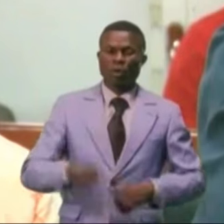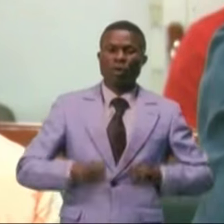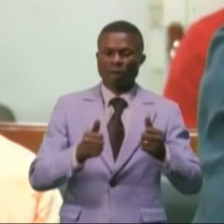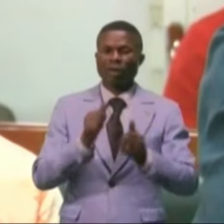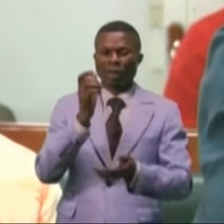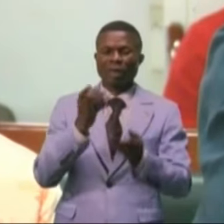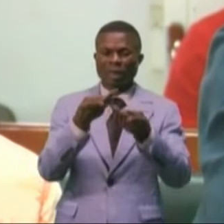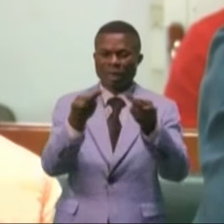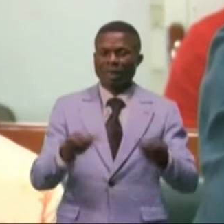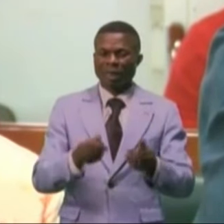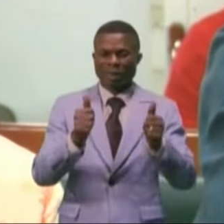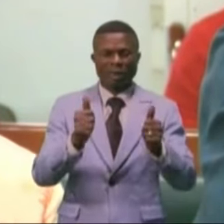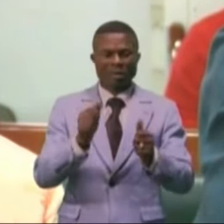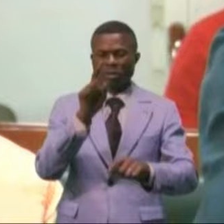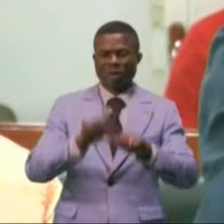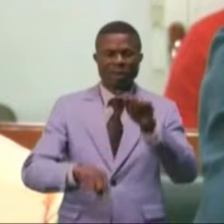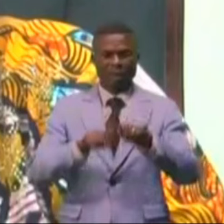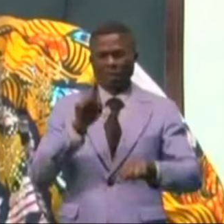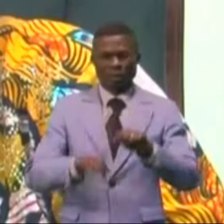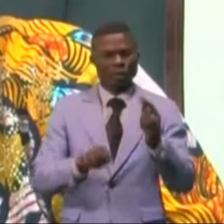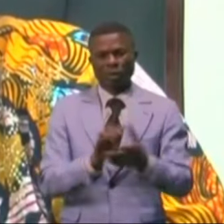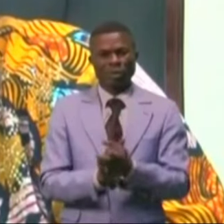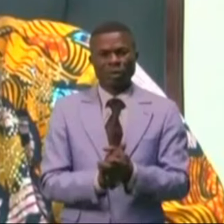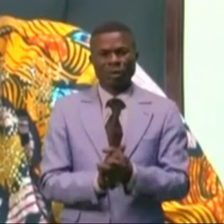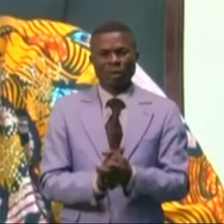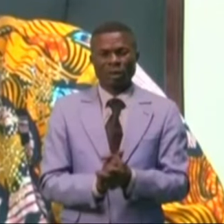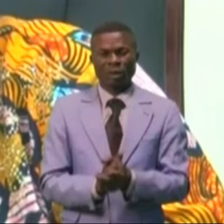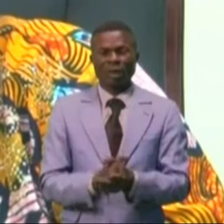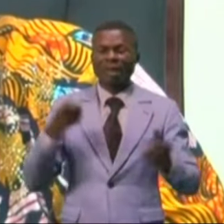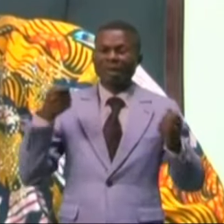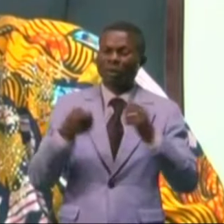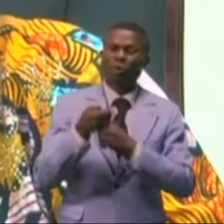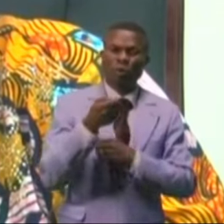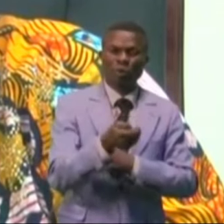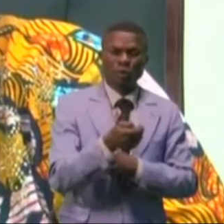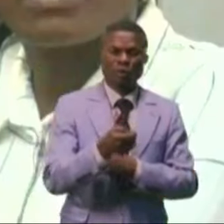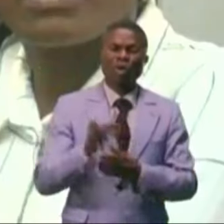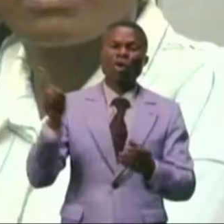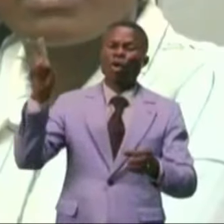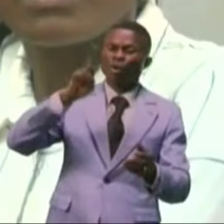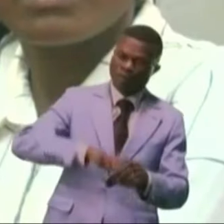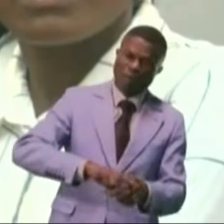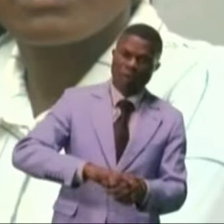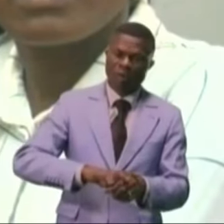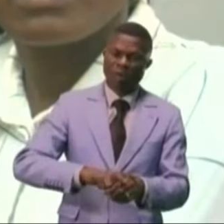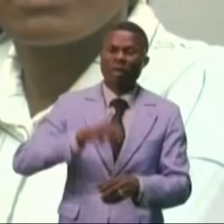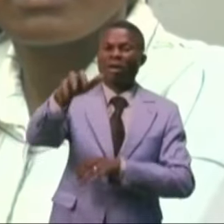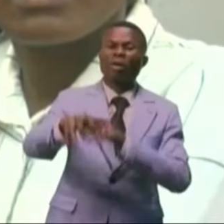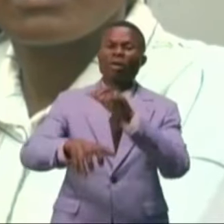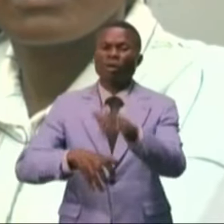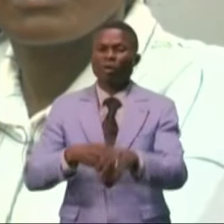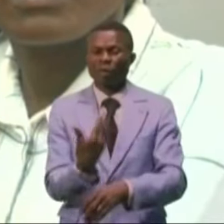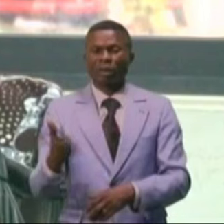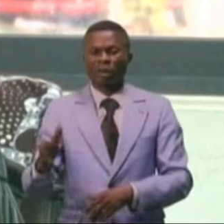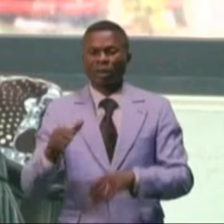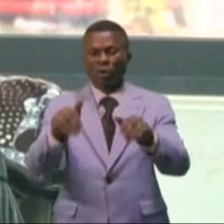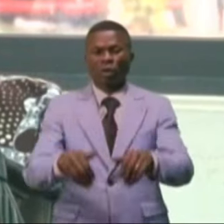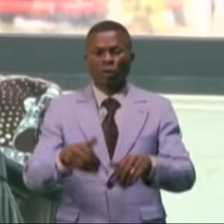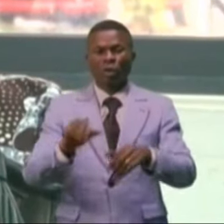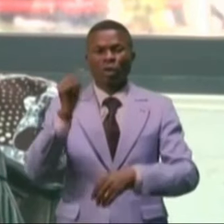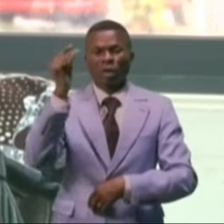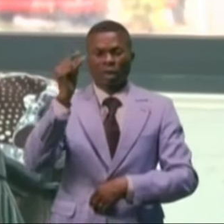un contexte humanitaire dramatique. Massacres, viols, pillages des ressources agricoles,